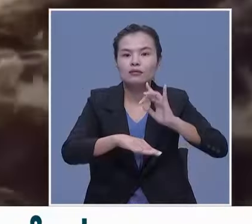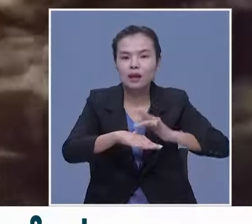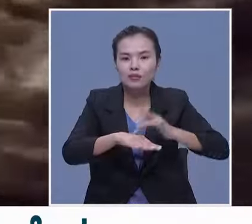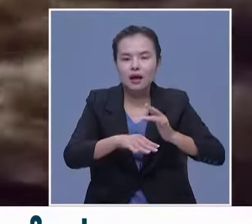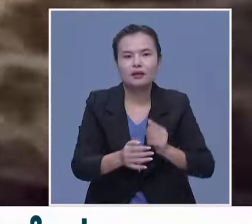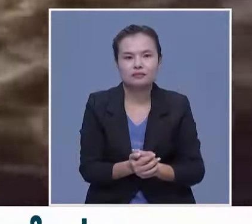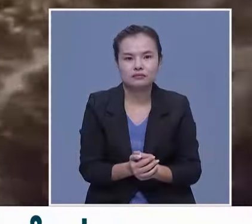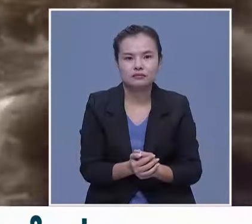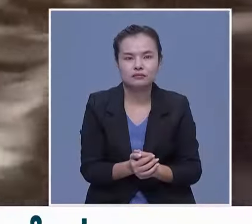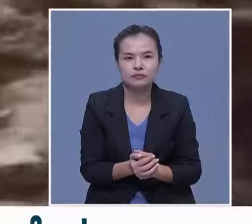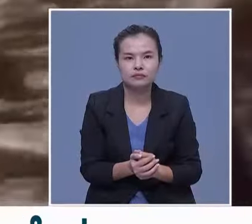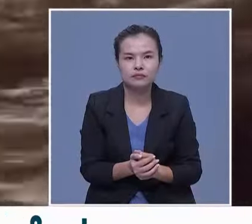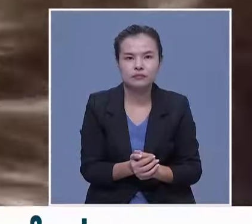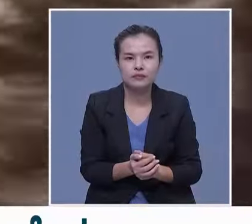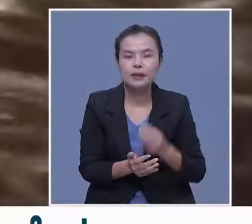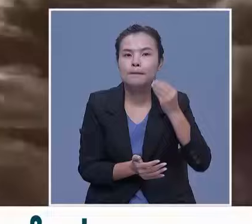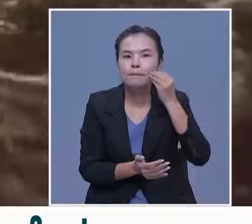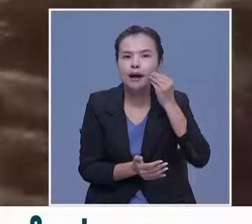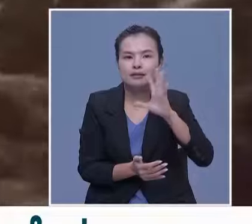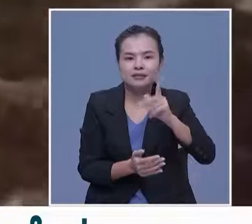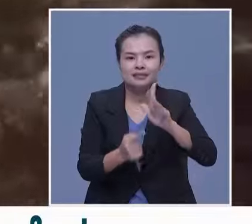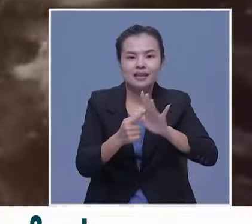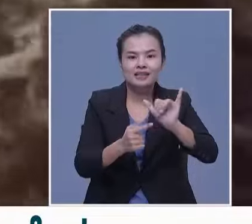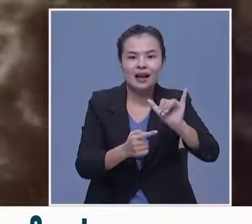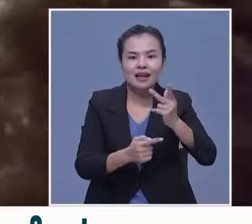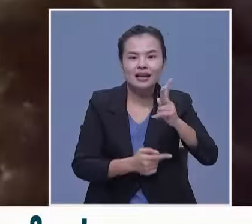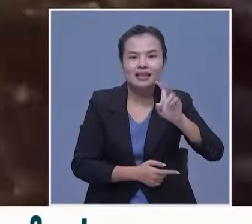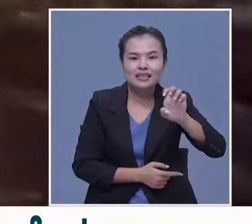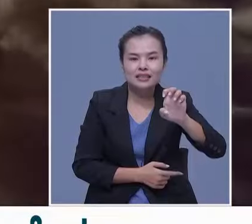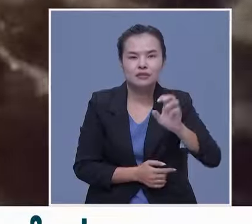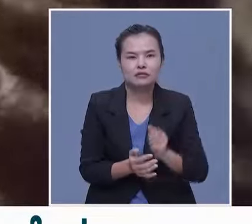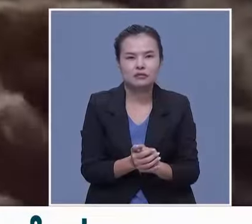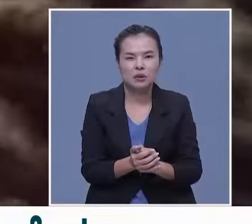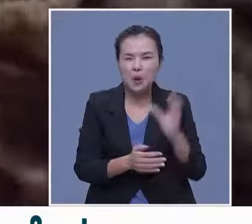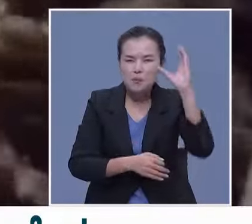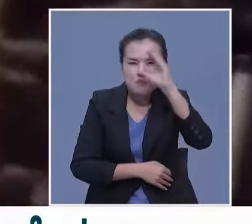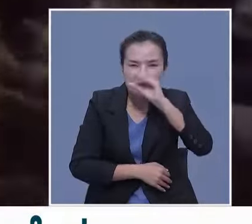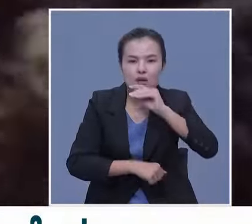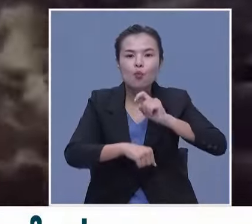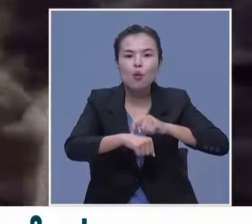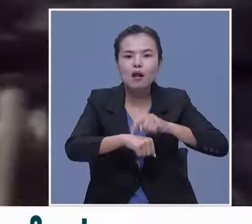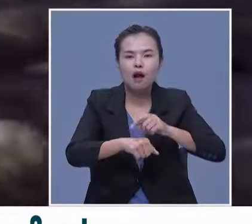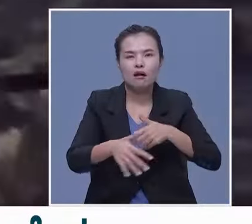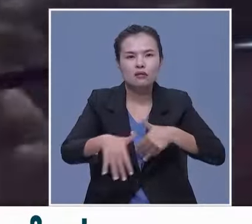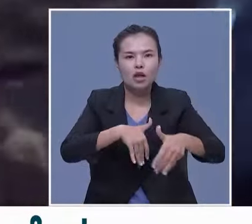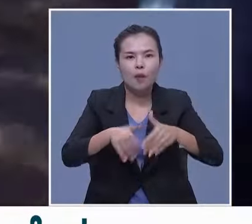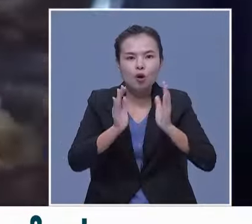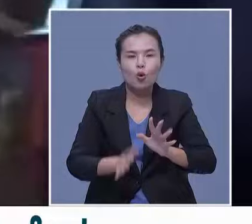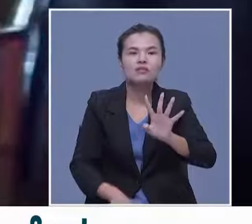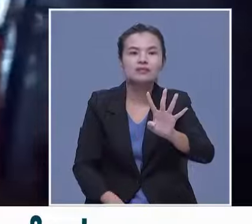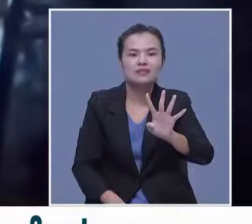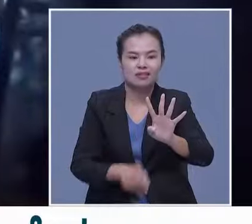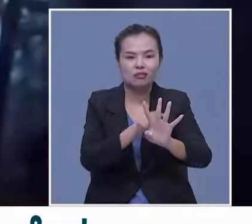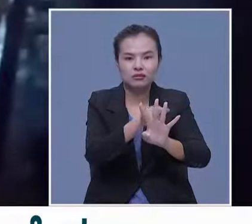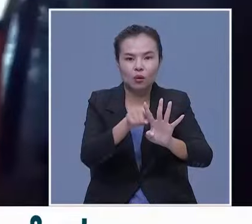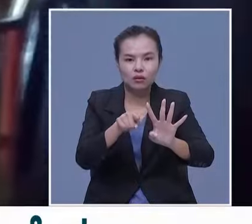วังไฮซึ่งอยู่ที่หมู่บ้านชายอำเภอประจันตคามช่วงกลางดึกค่ะก็ทำให้ชาวบ้าน 4คนที่อยู่ใน